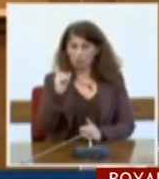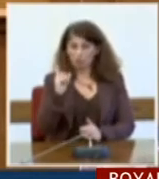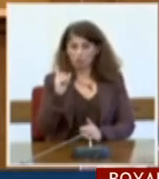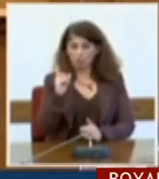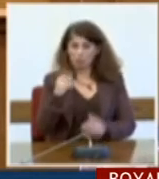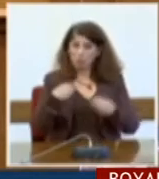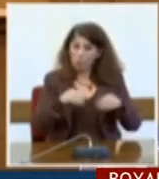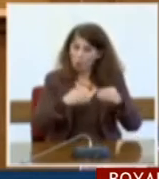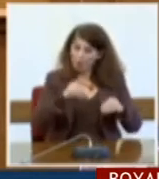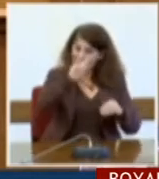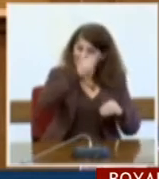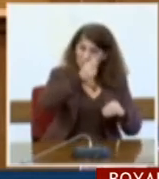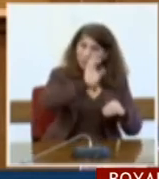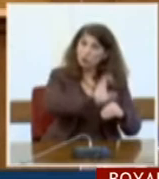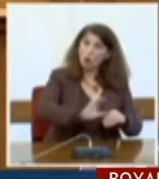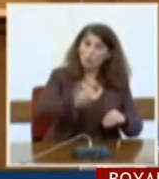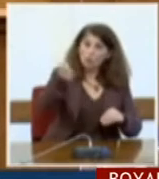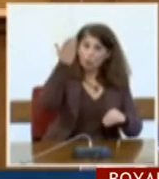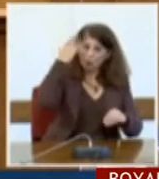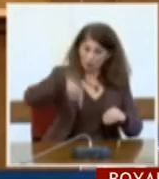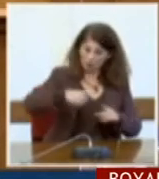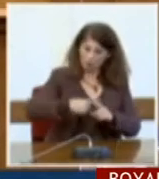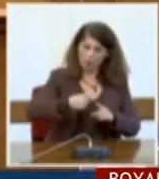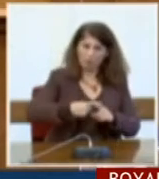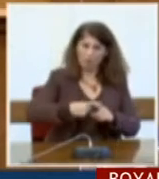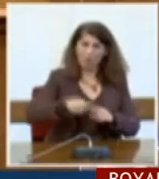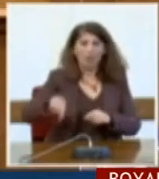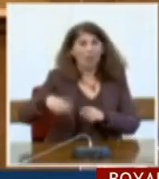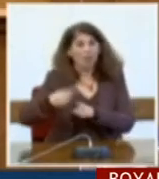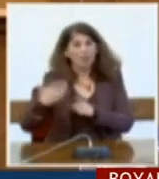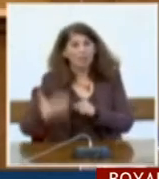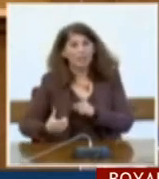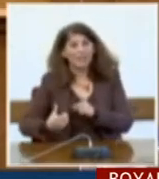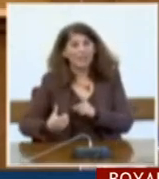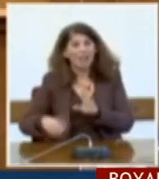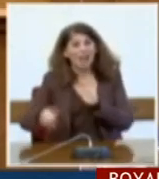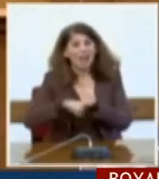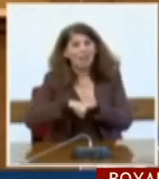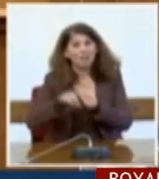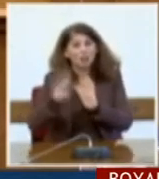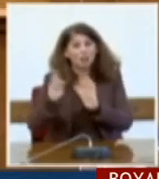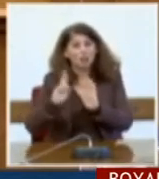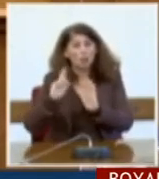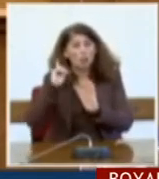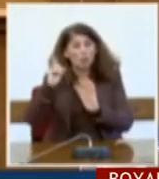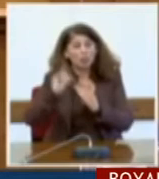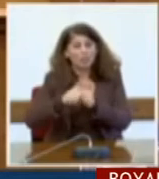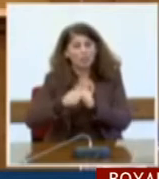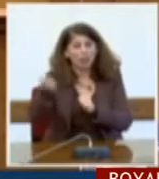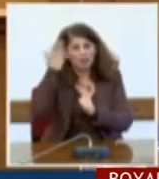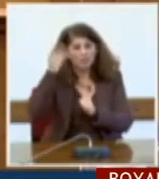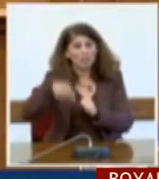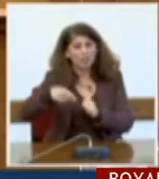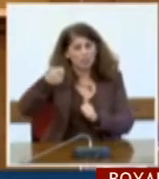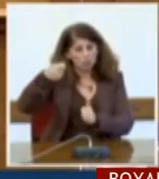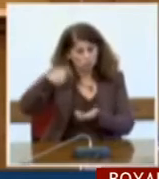ρεύματος σε όλη την Ευρώπη, η Ελλάδα έχει αρνητικό ρεκόρ, είμαστε πρωταθλητές στην ακρίβεια και στις χρεώσεις